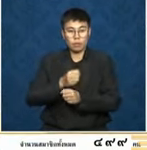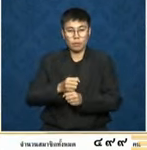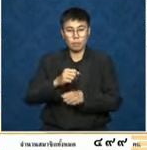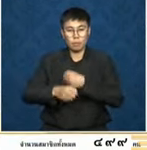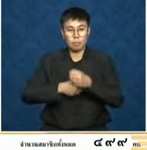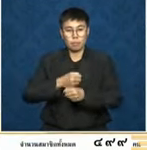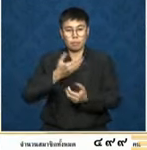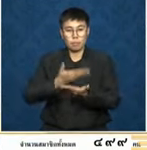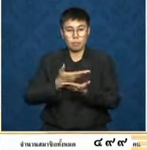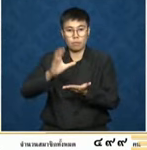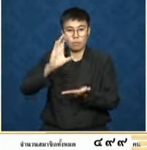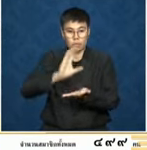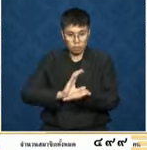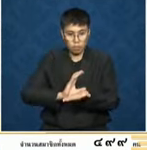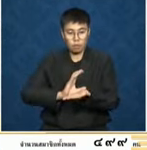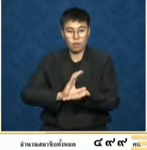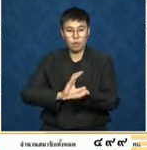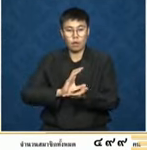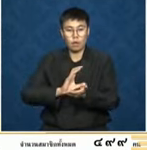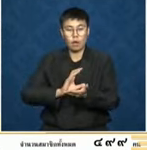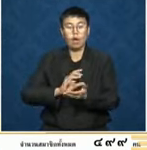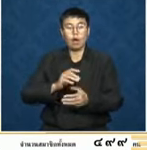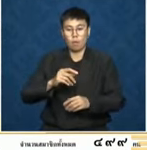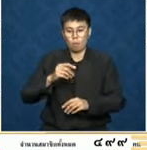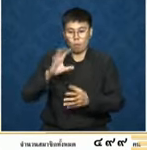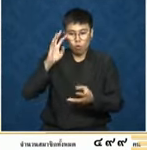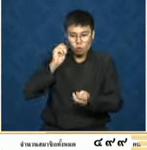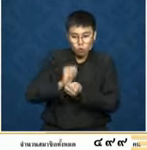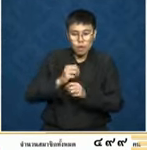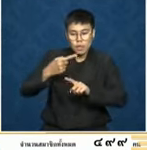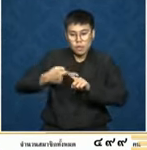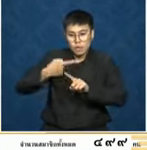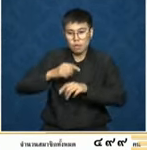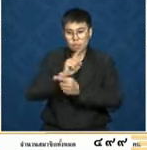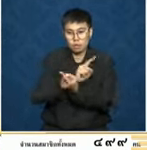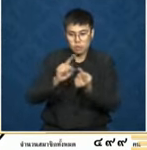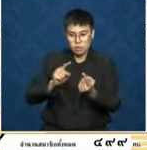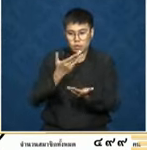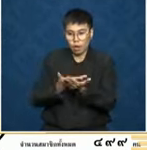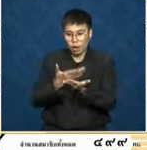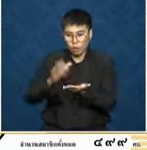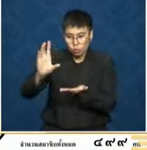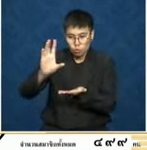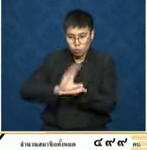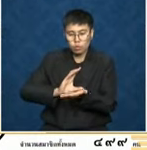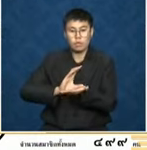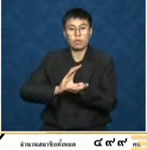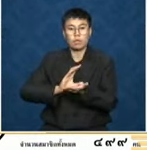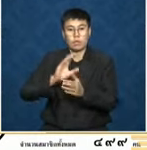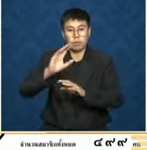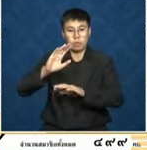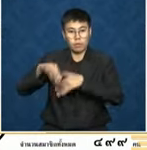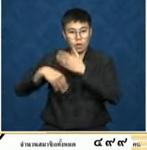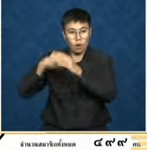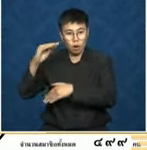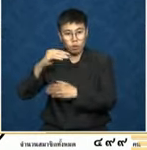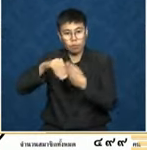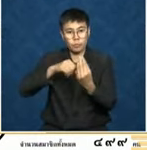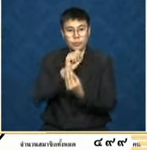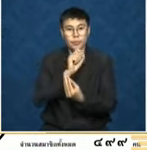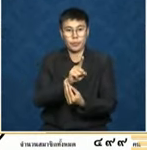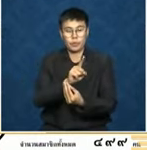าณให้เหมาะสมแก่ฤดูกาลเพื่อการแก้ไขปัญหาสังคมการลงทุนและการขับเคลื่อนการเจริญเติบโตทางเศ